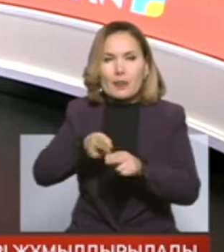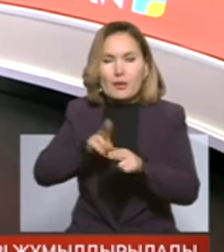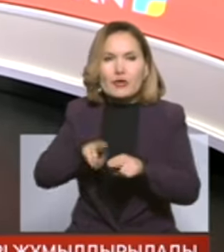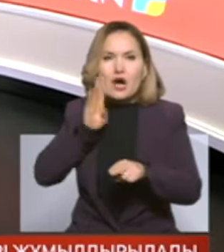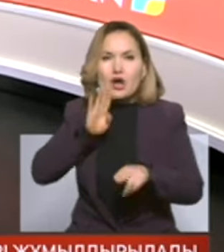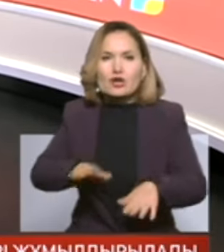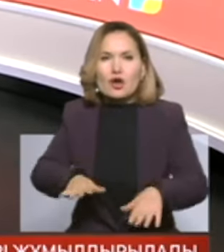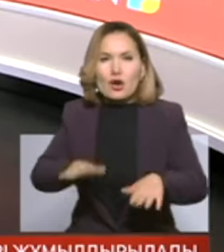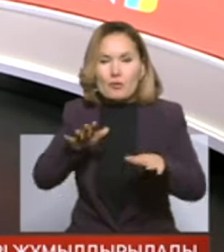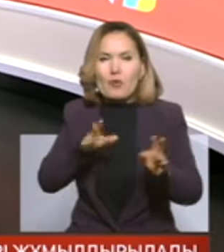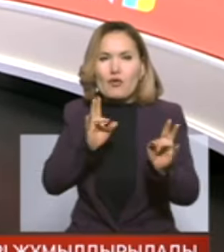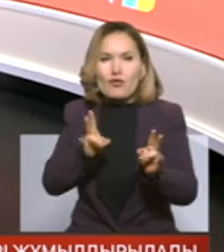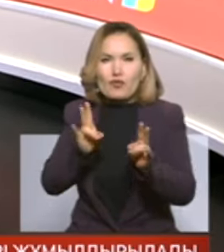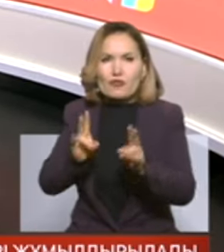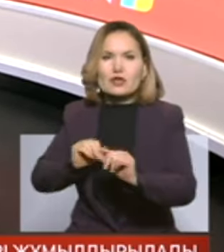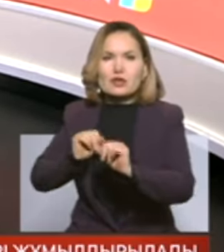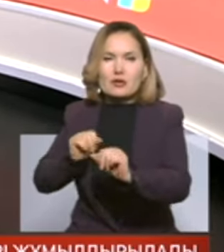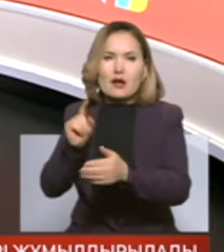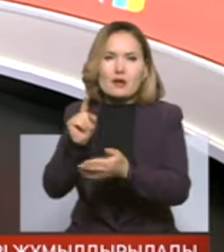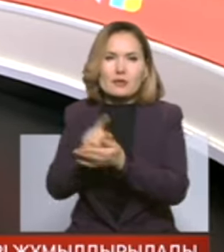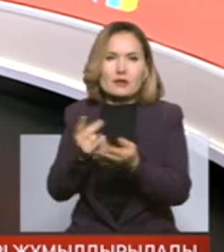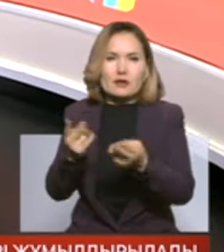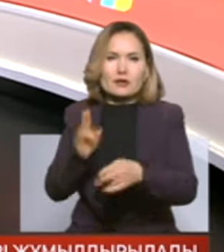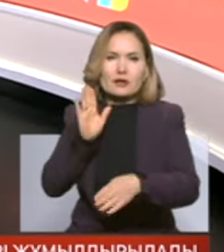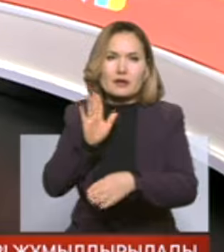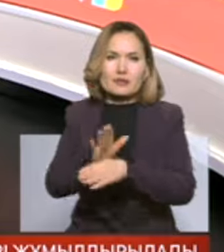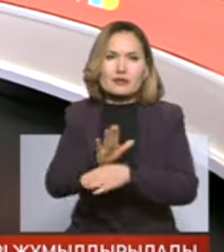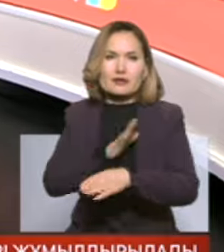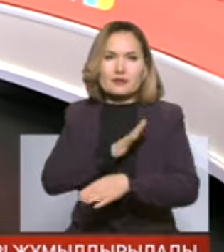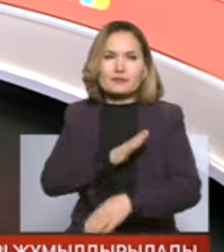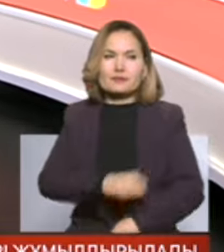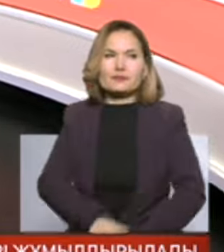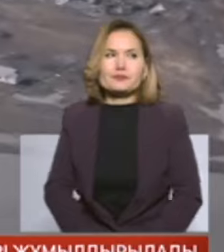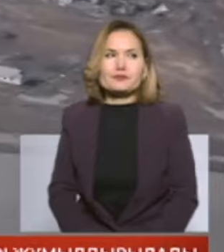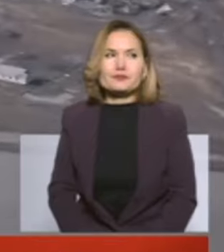тасқынға бұдан бұлай жол бермеуді тапсырды.